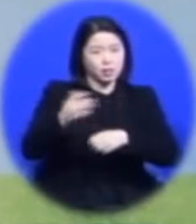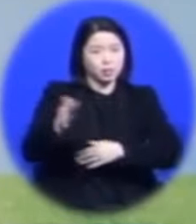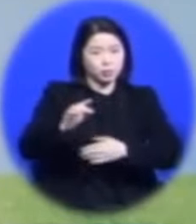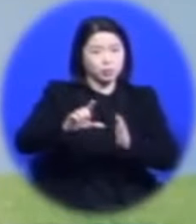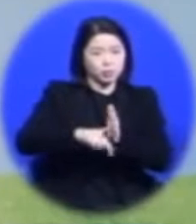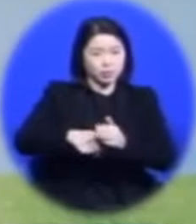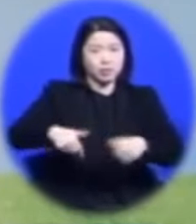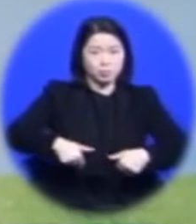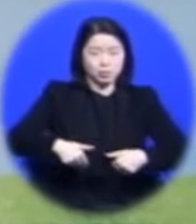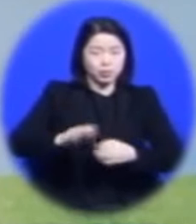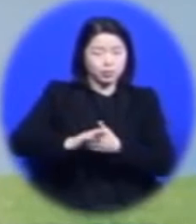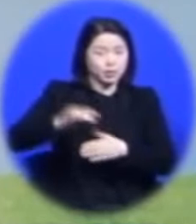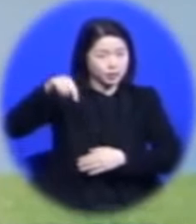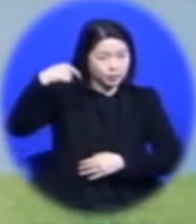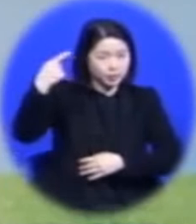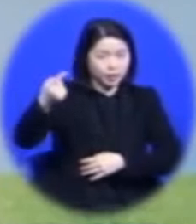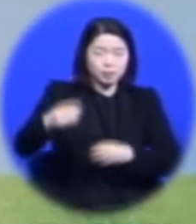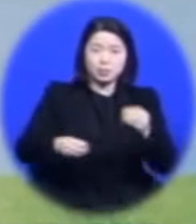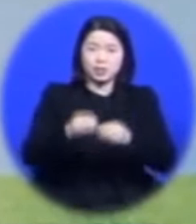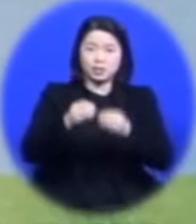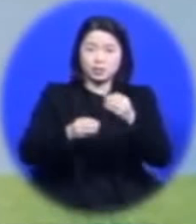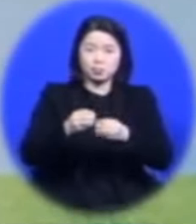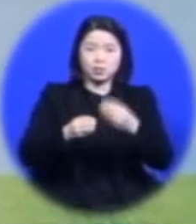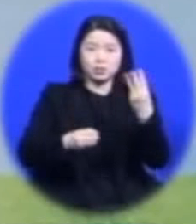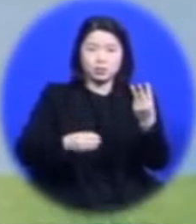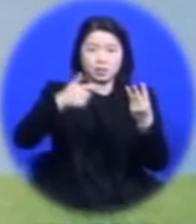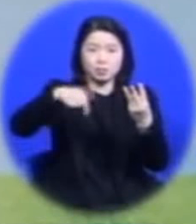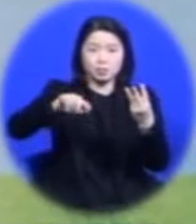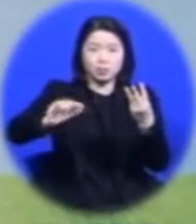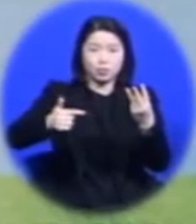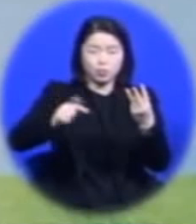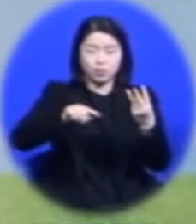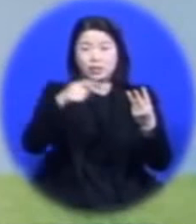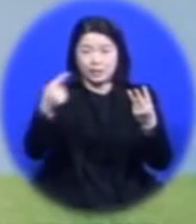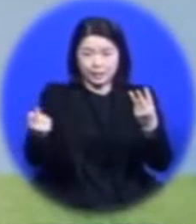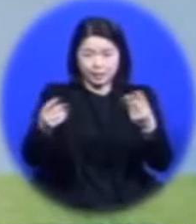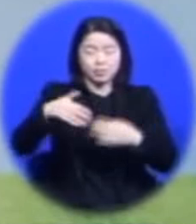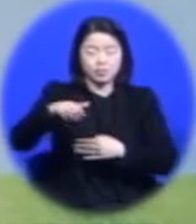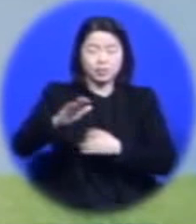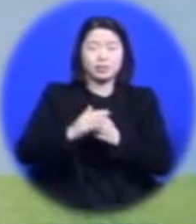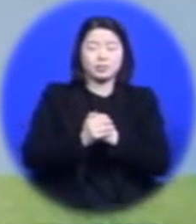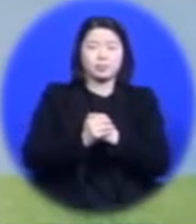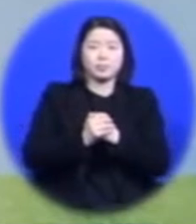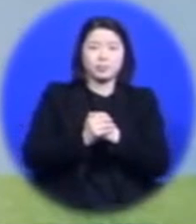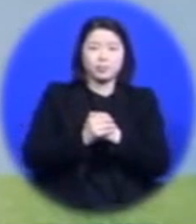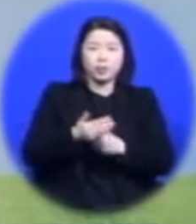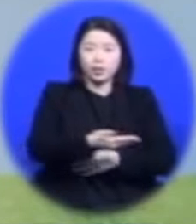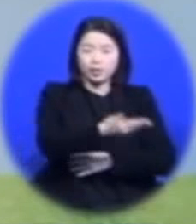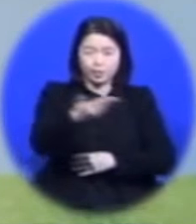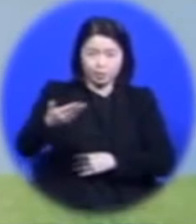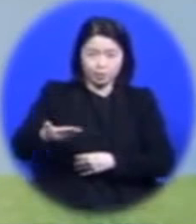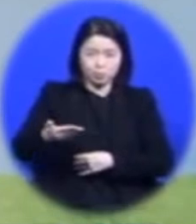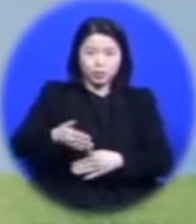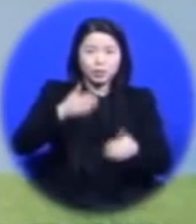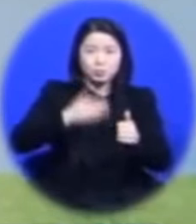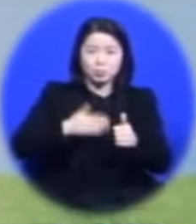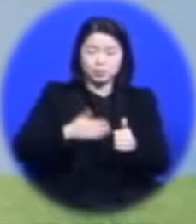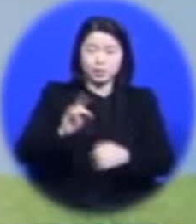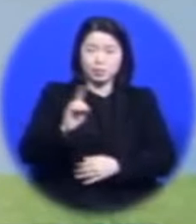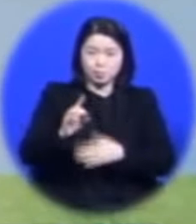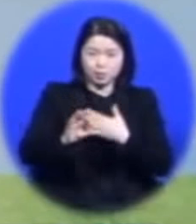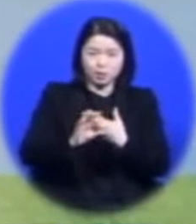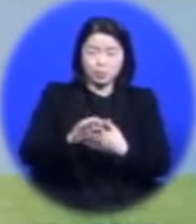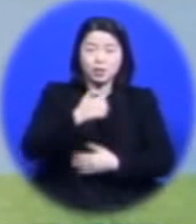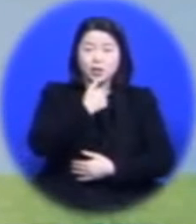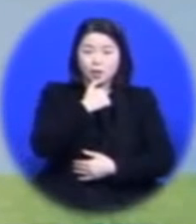생각이 듭니다 그다음에 다시 시편 제 3권으로 가겠습니다 아 여러분들께 부탁을 드리는 것은 로마서를